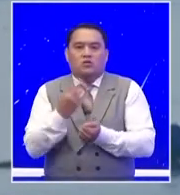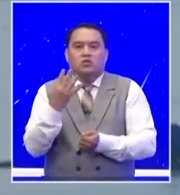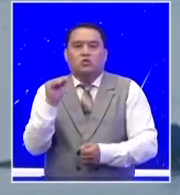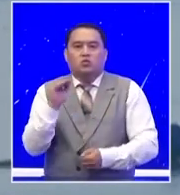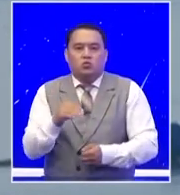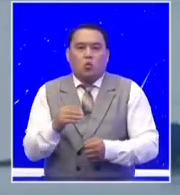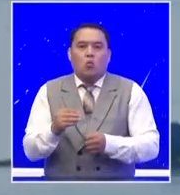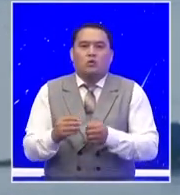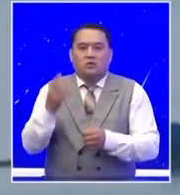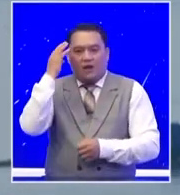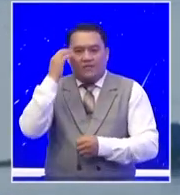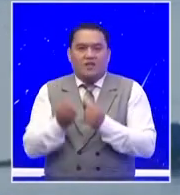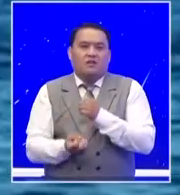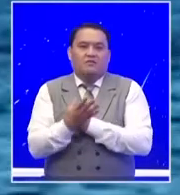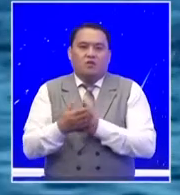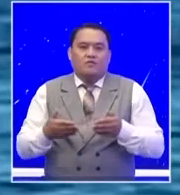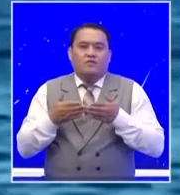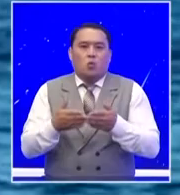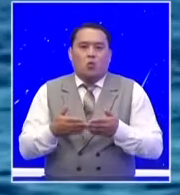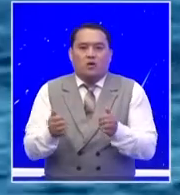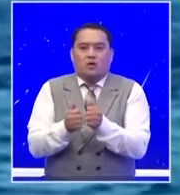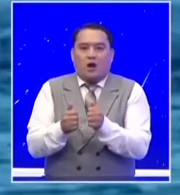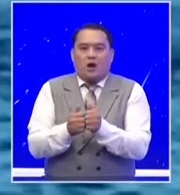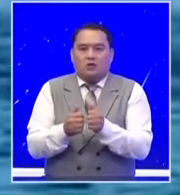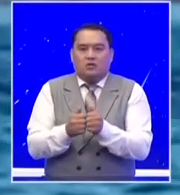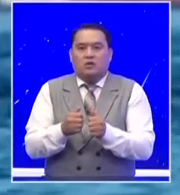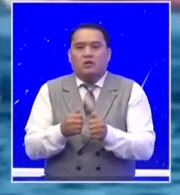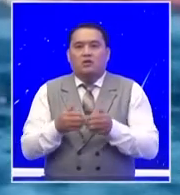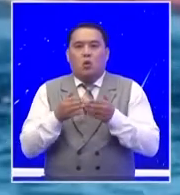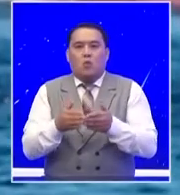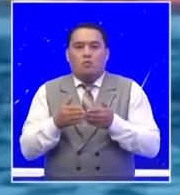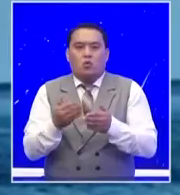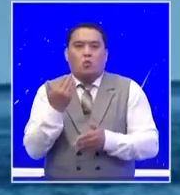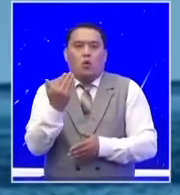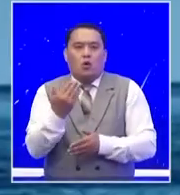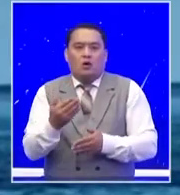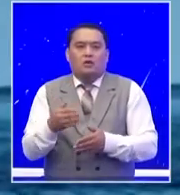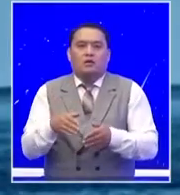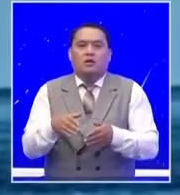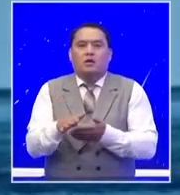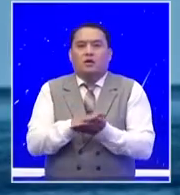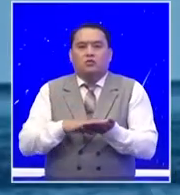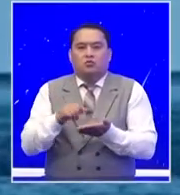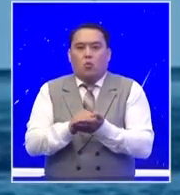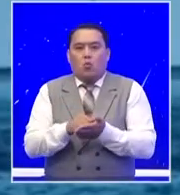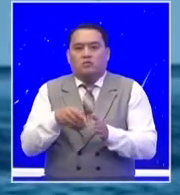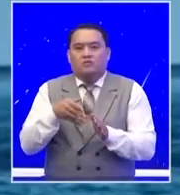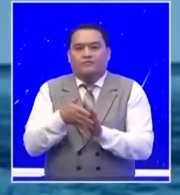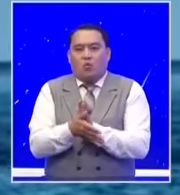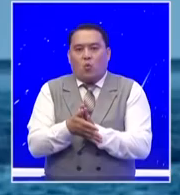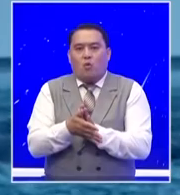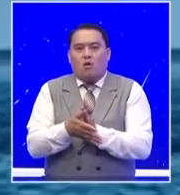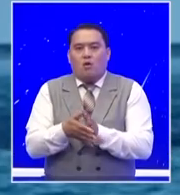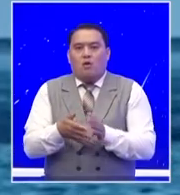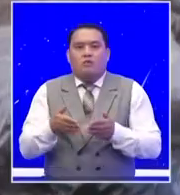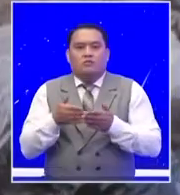4000 нефтепродуктов, врезался в рифы неподалеку от знаменитой лагуны «Блю-Бэй», сел на мель и дал течь. Прежде чем мазут с